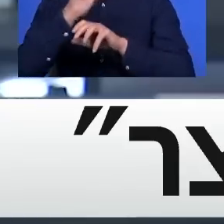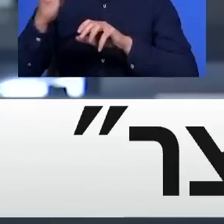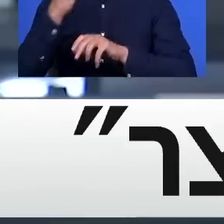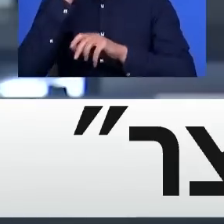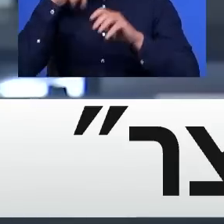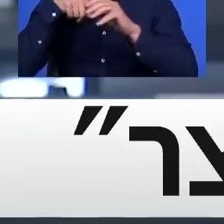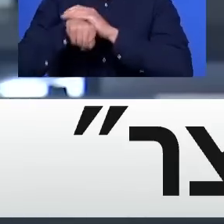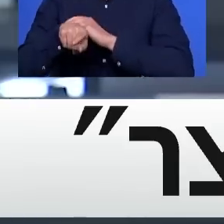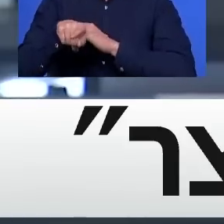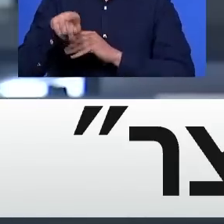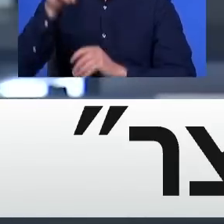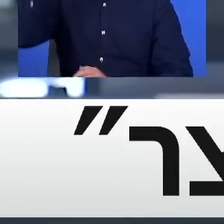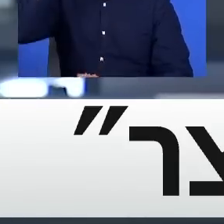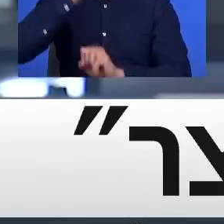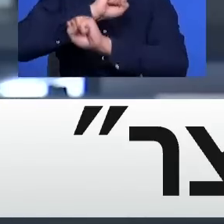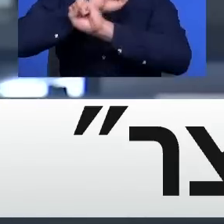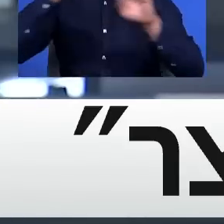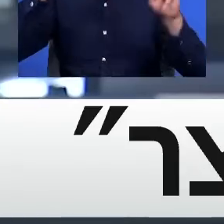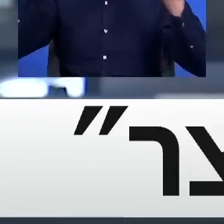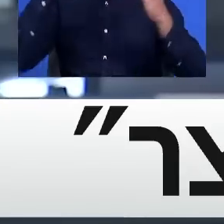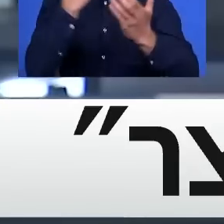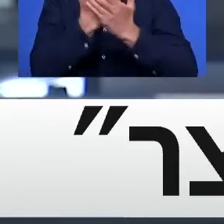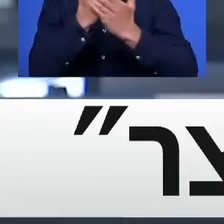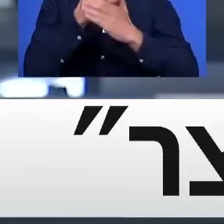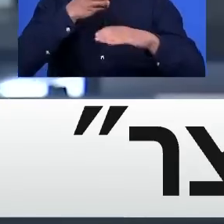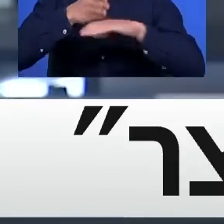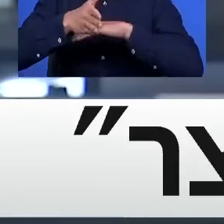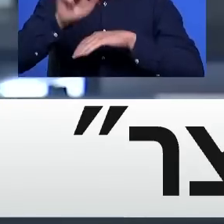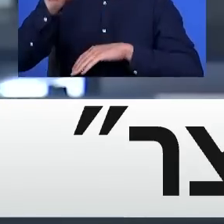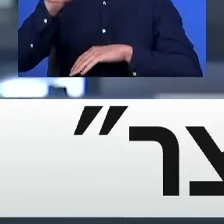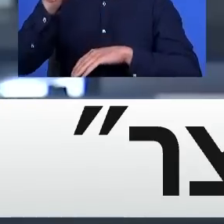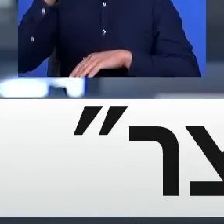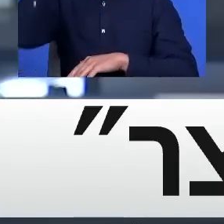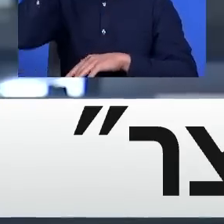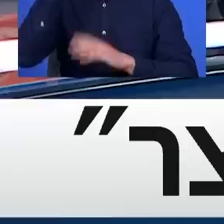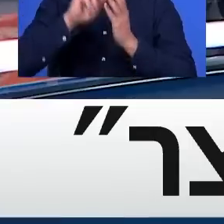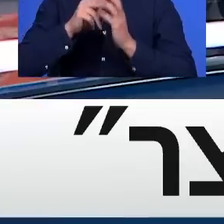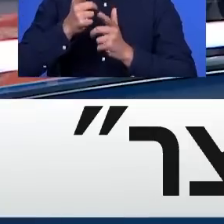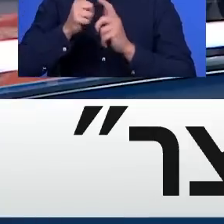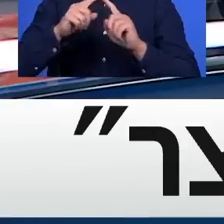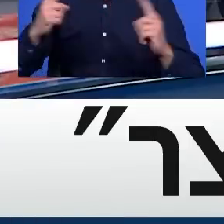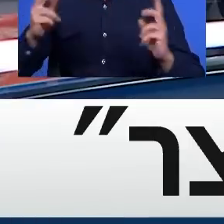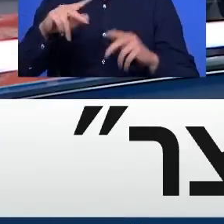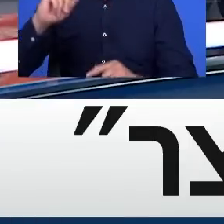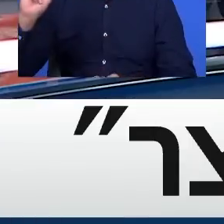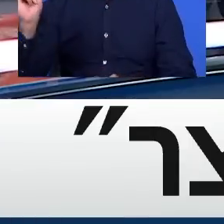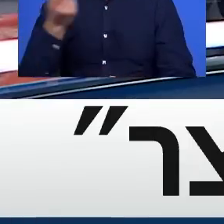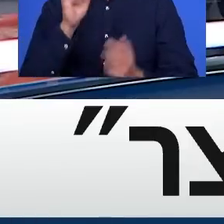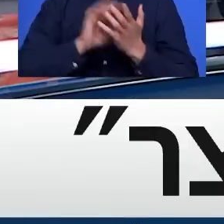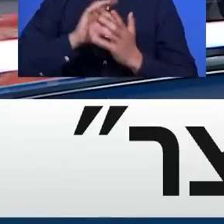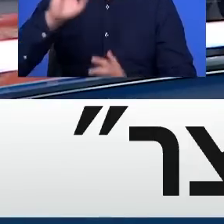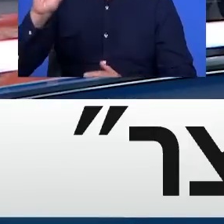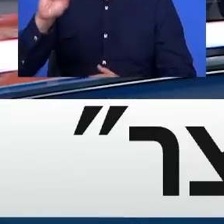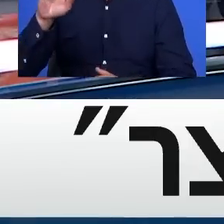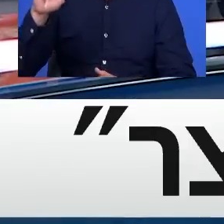להבריח. בירדן מפרסמים היום את התיעוד ממעבר אלנבי ותמונות כלי הנשק, ואנחנו הערב עם כולכם, כתבינו רועי שרון, רועי